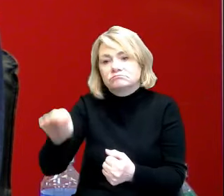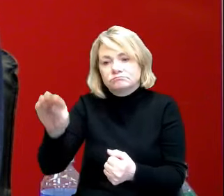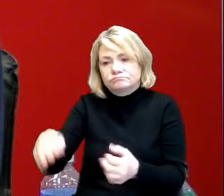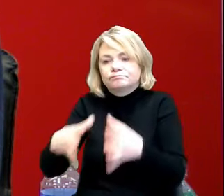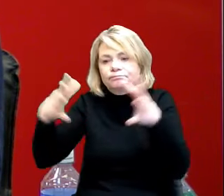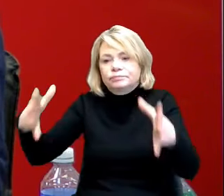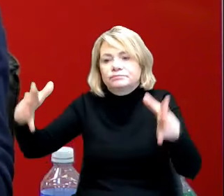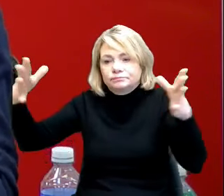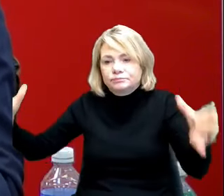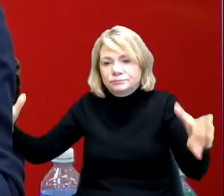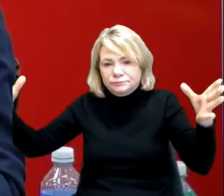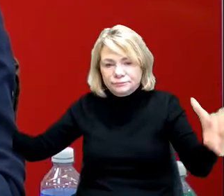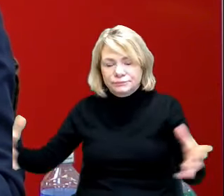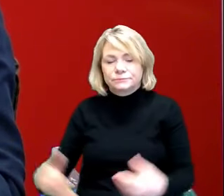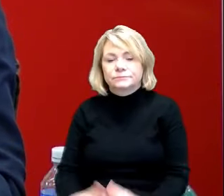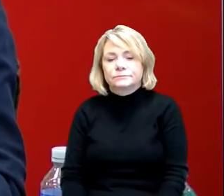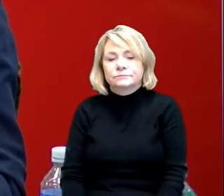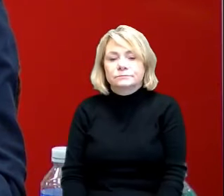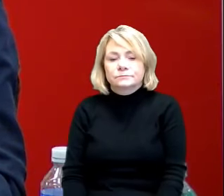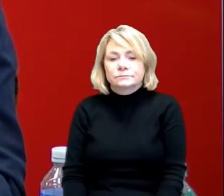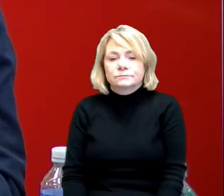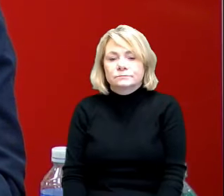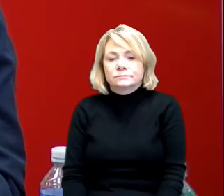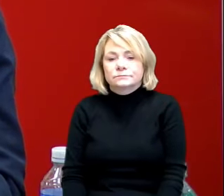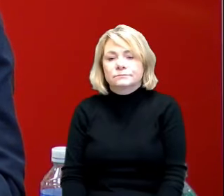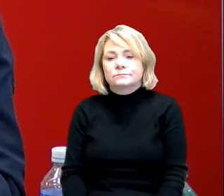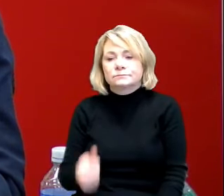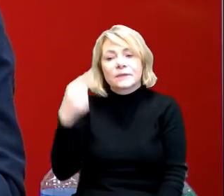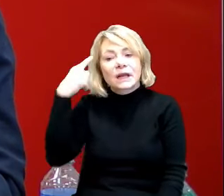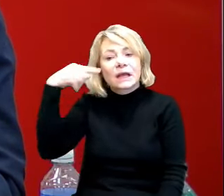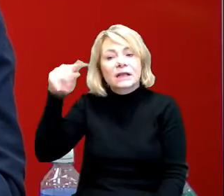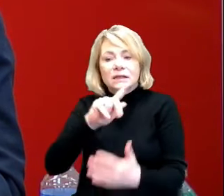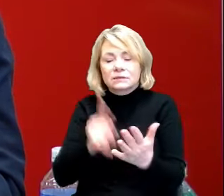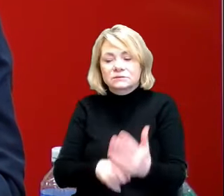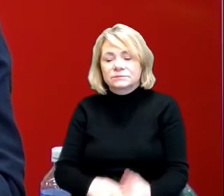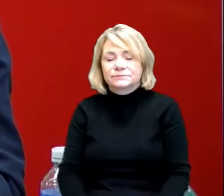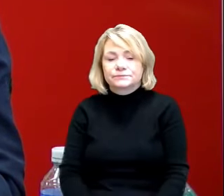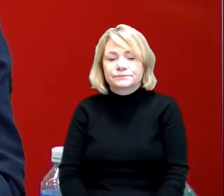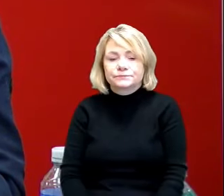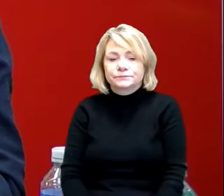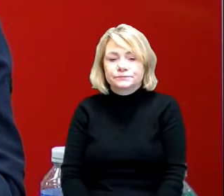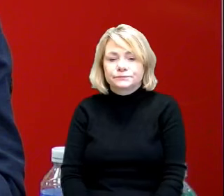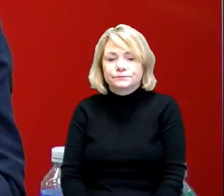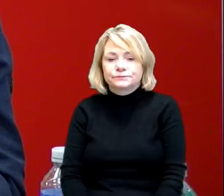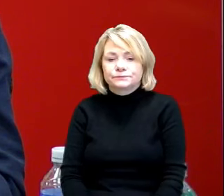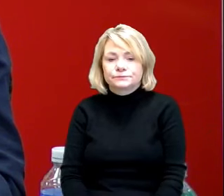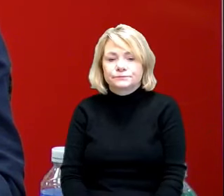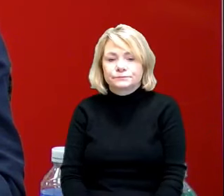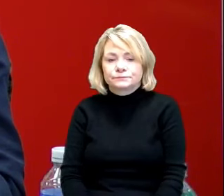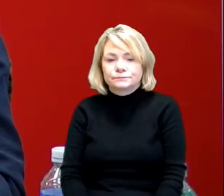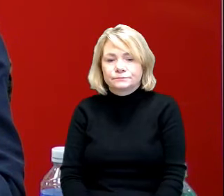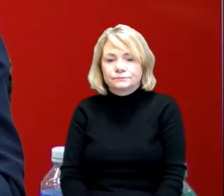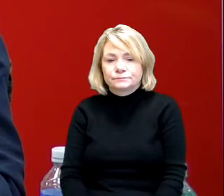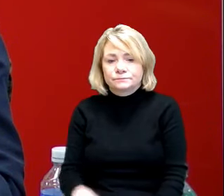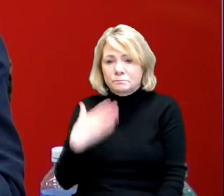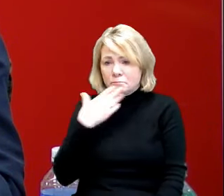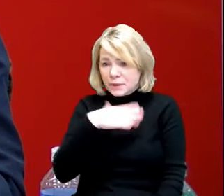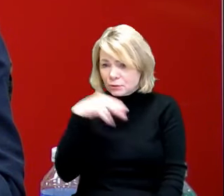buvo praeity sekantį klausimą norėčiau išgirsti taip sako pietų